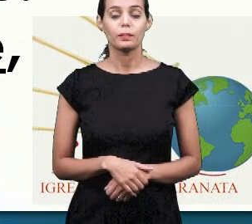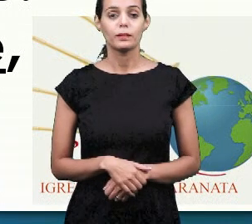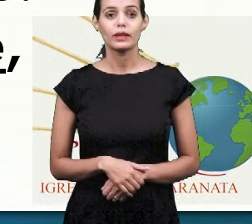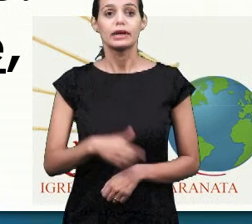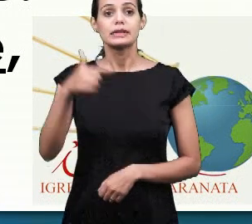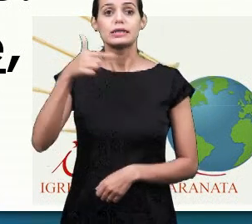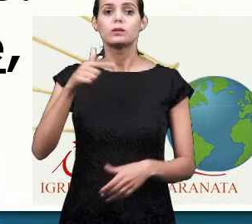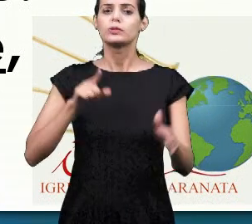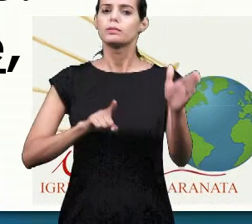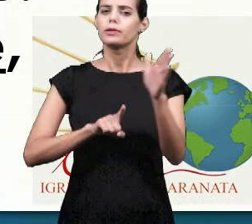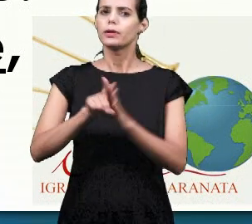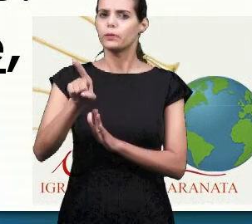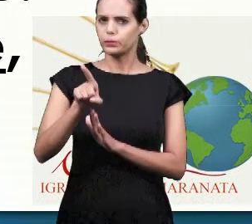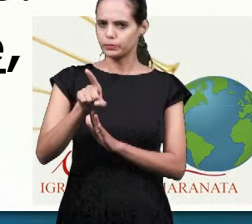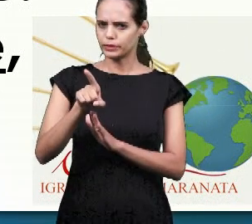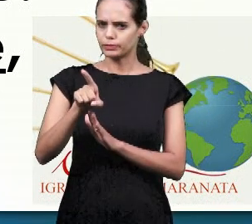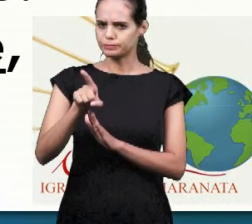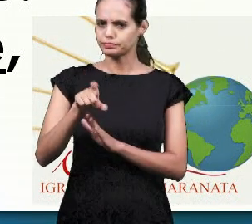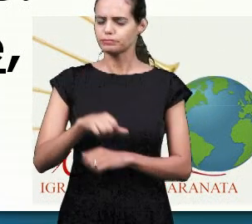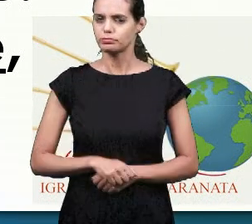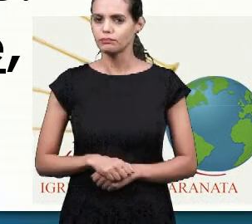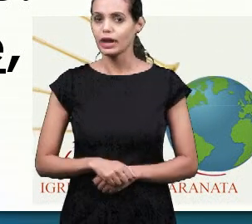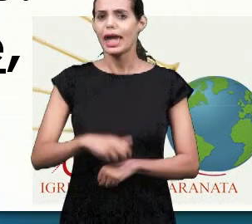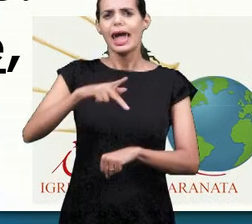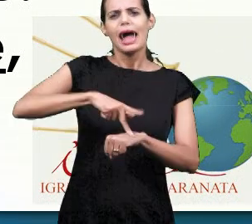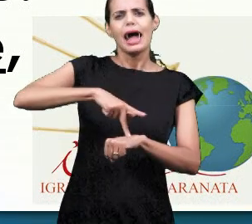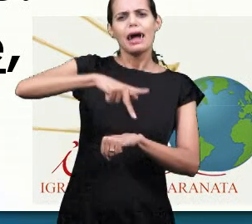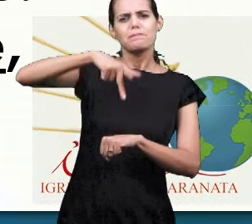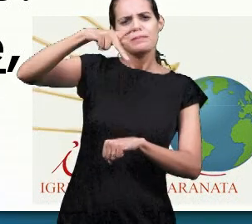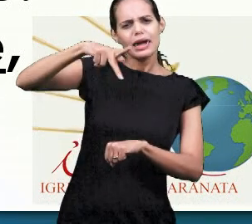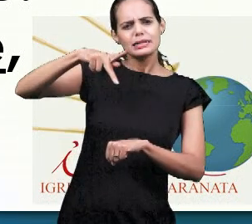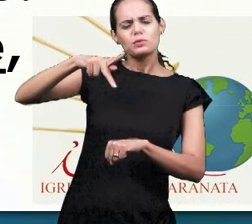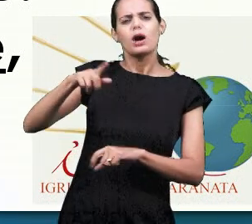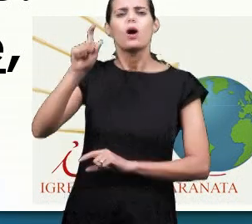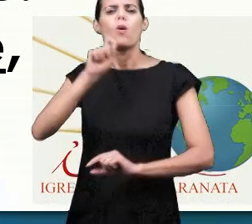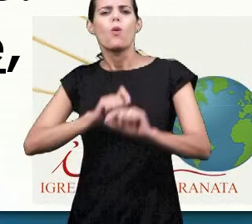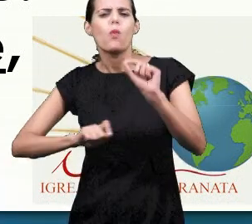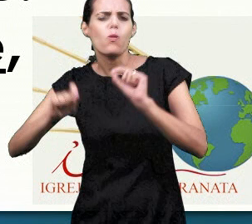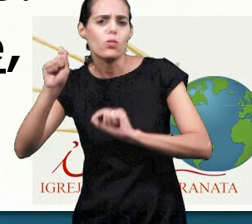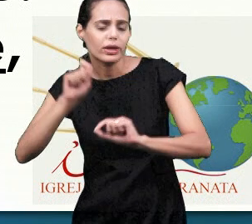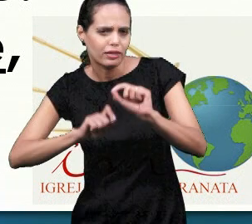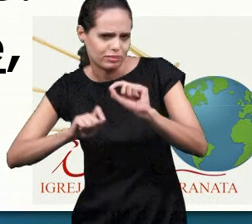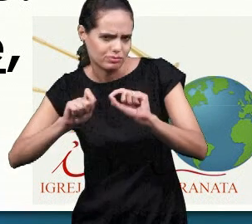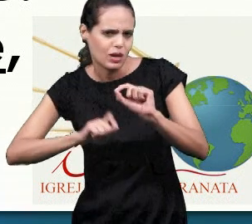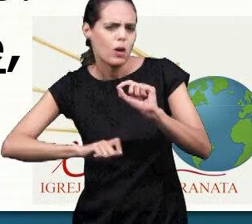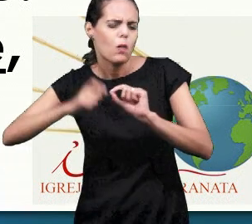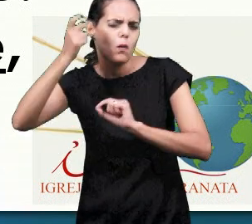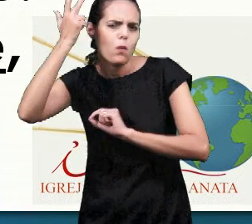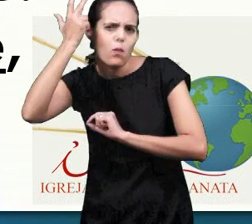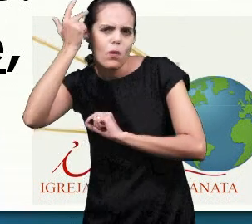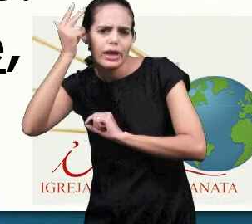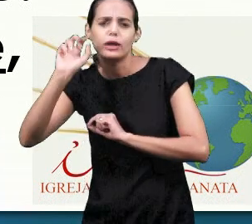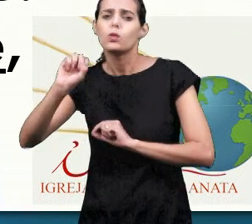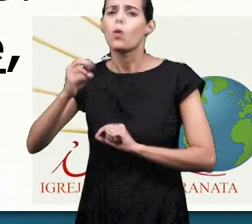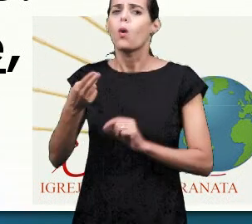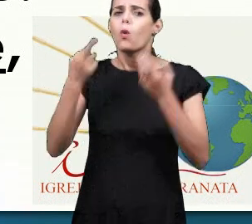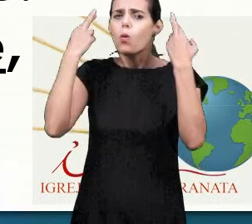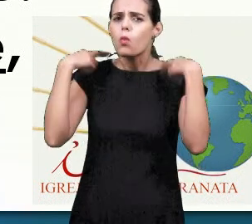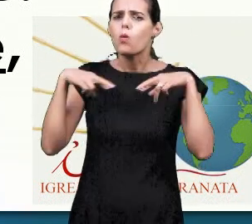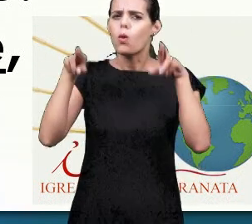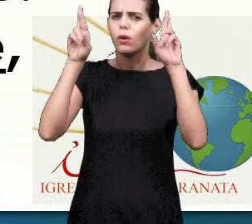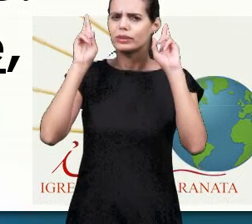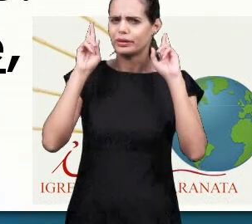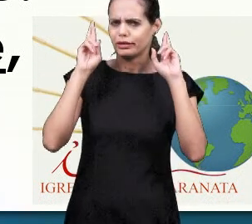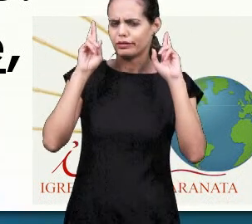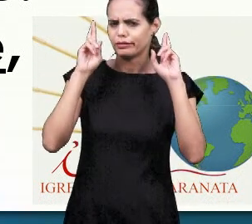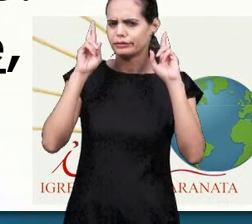de chocolat ou de l'agneau? Donc, lapin. Donc, l'objectif de cette question est que l'enfant puisse comprendre la vérité